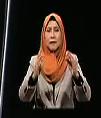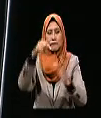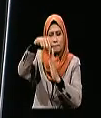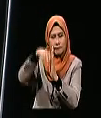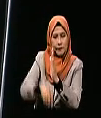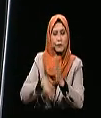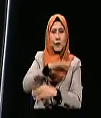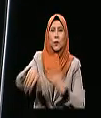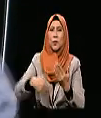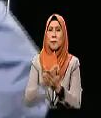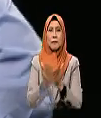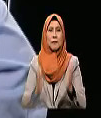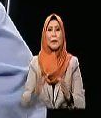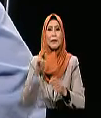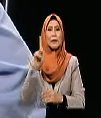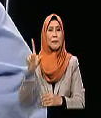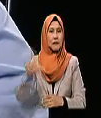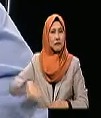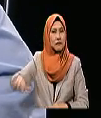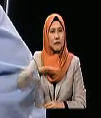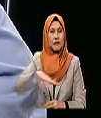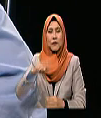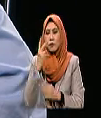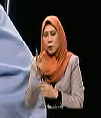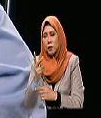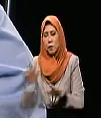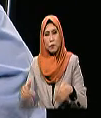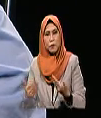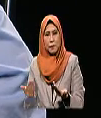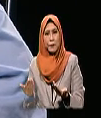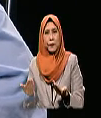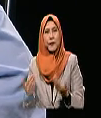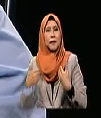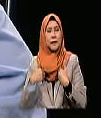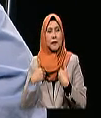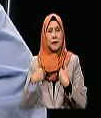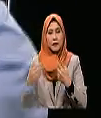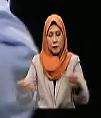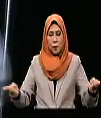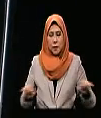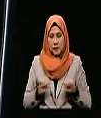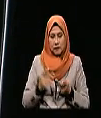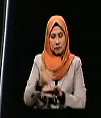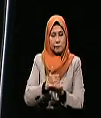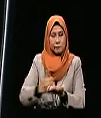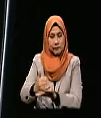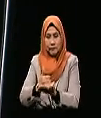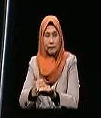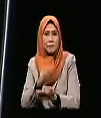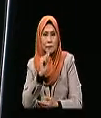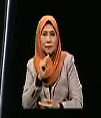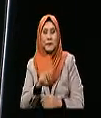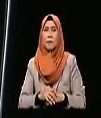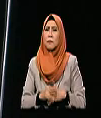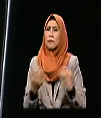terperinci kepada segenap sudut di Kuala Lumpur ni untuk melihat sama ada ada kawasan gelandangan ataupun tidak. Kita